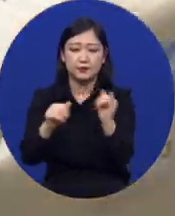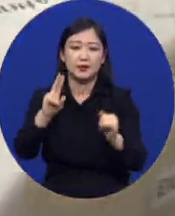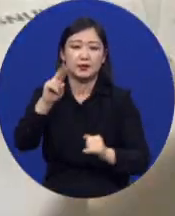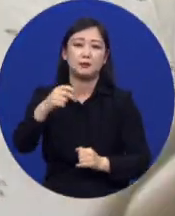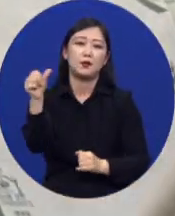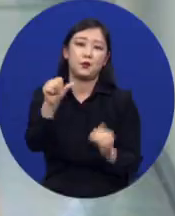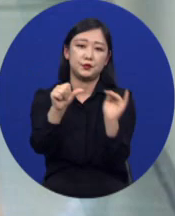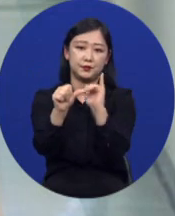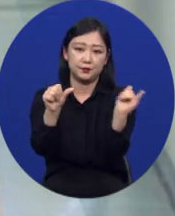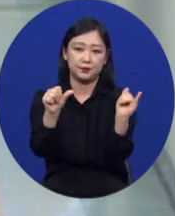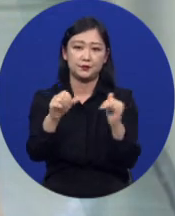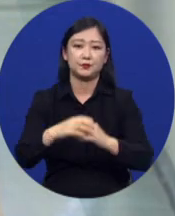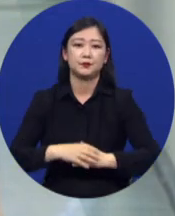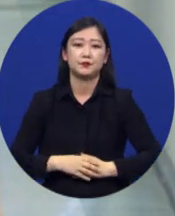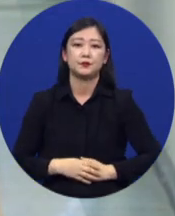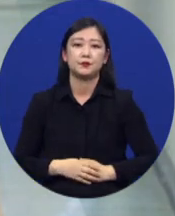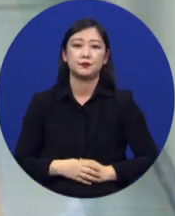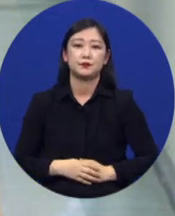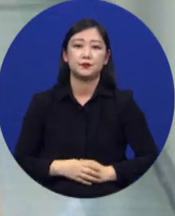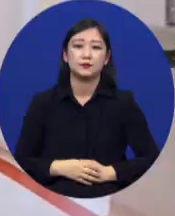5000여명 입니다